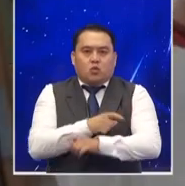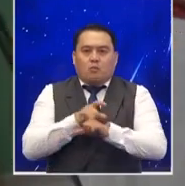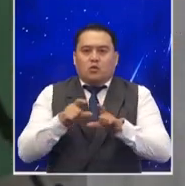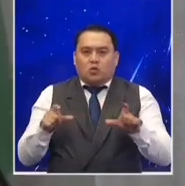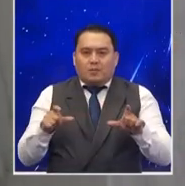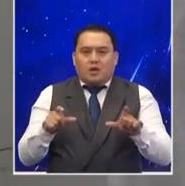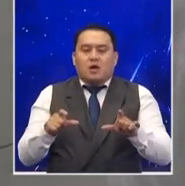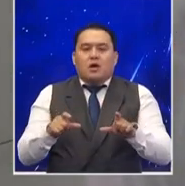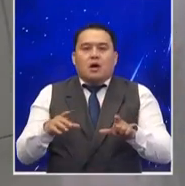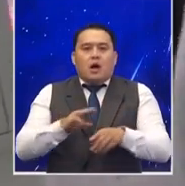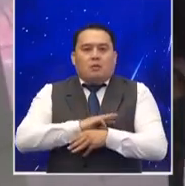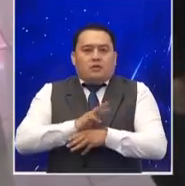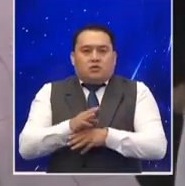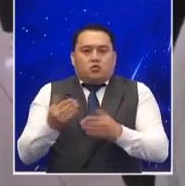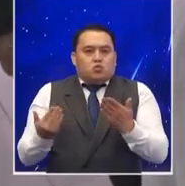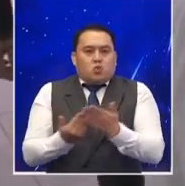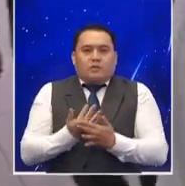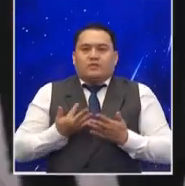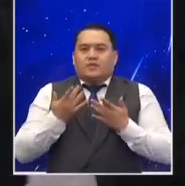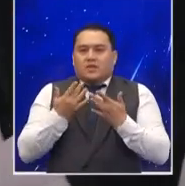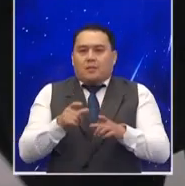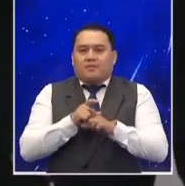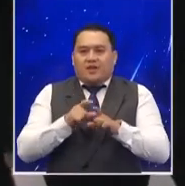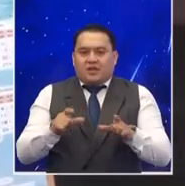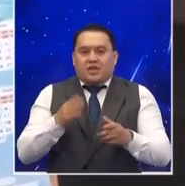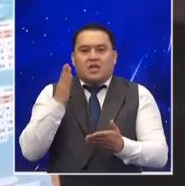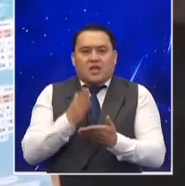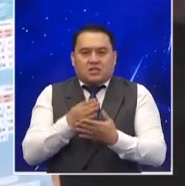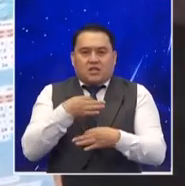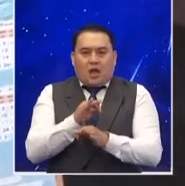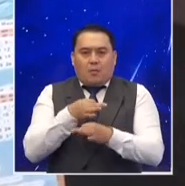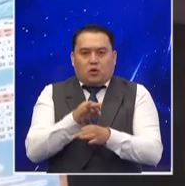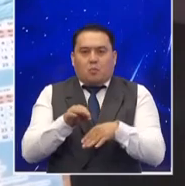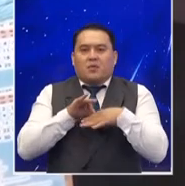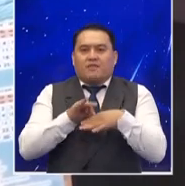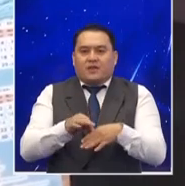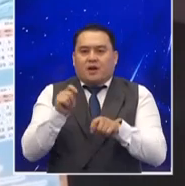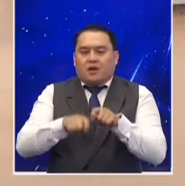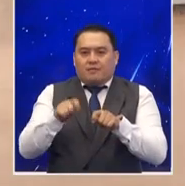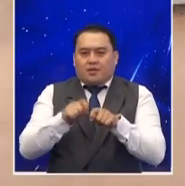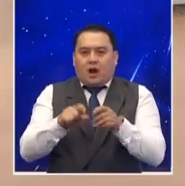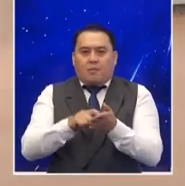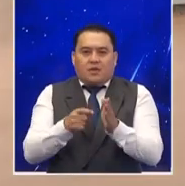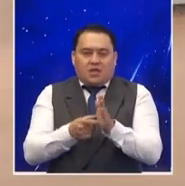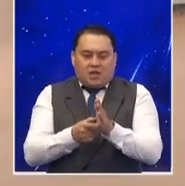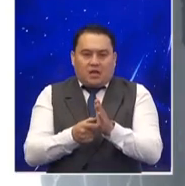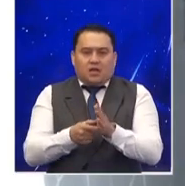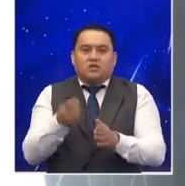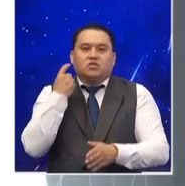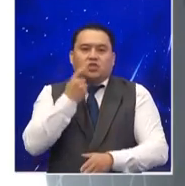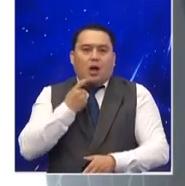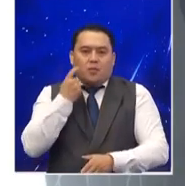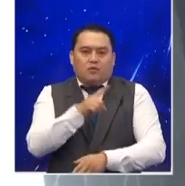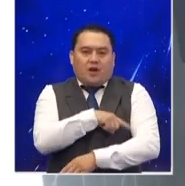амбулатория. Учреждение оснащено всем необходимым оборудованием. Имеется лаборатория для проведения анализов, кабинета акушера, стоматолога